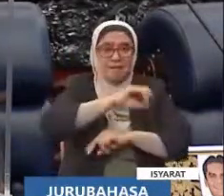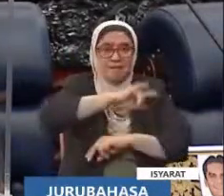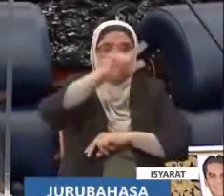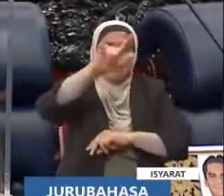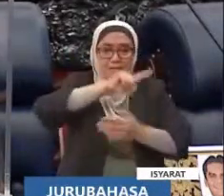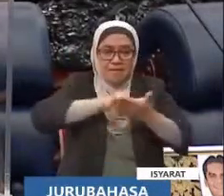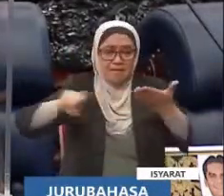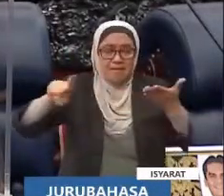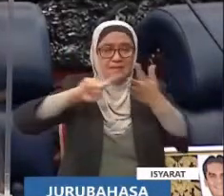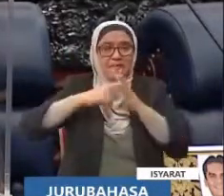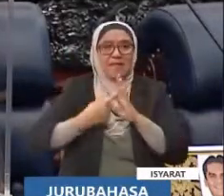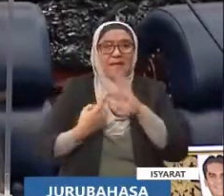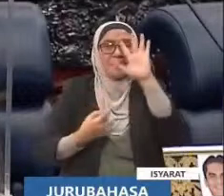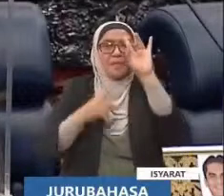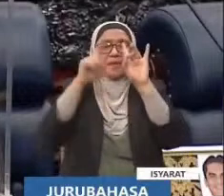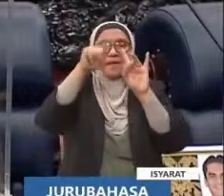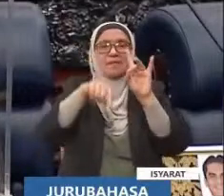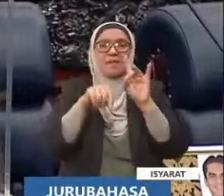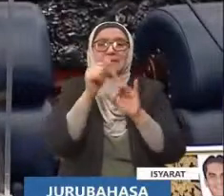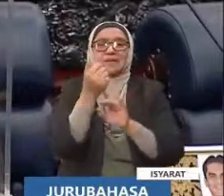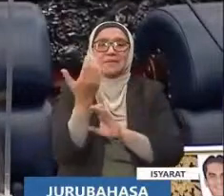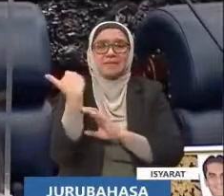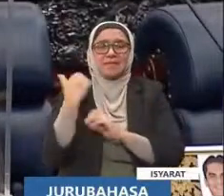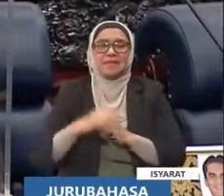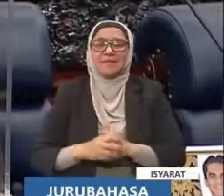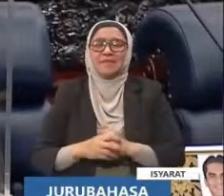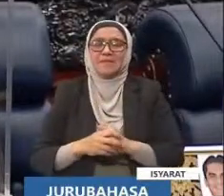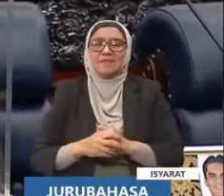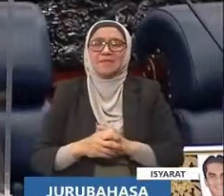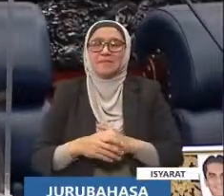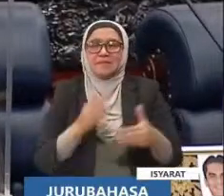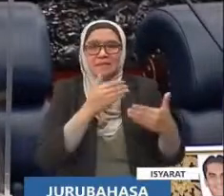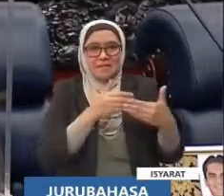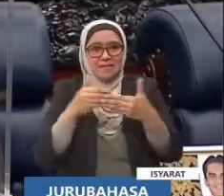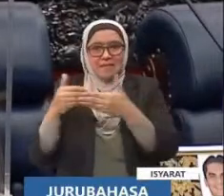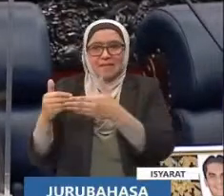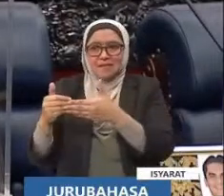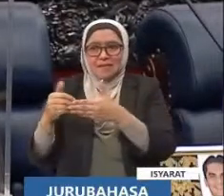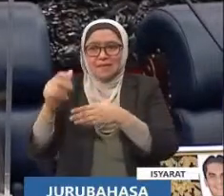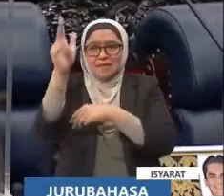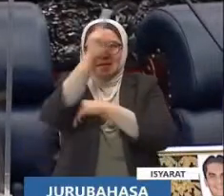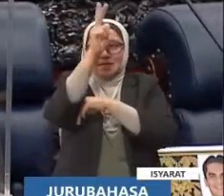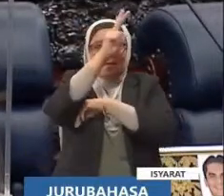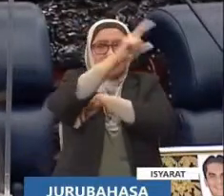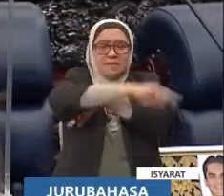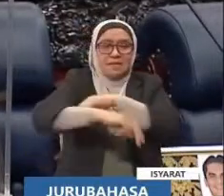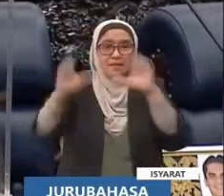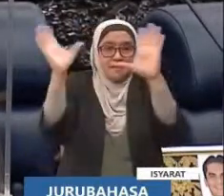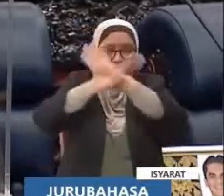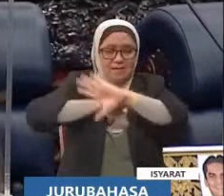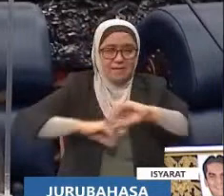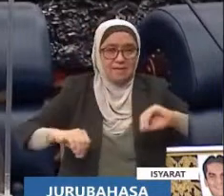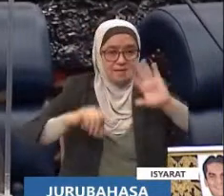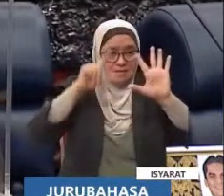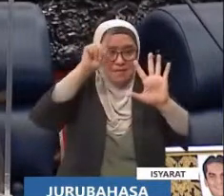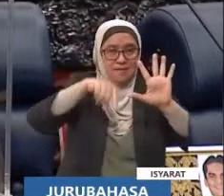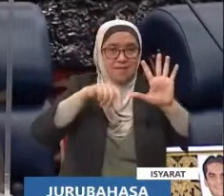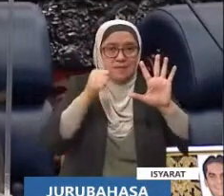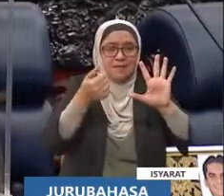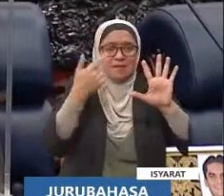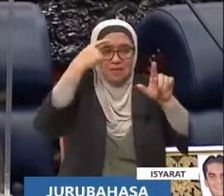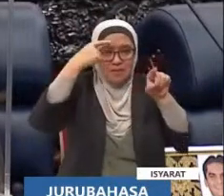oleh 8 okt yang ndak selanjutnya kerajaan Degrees road pada 25 okt telah berjuang untuk memudahkan peningkatan